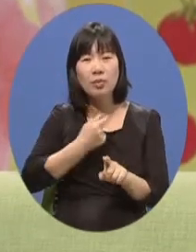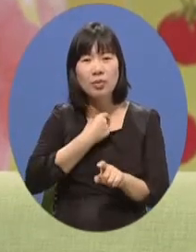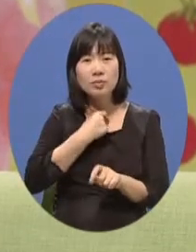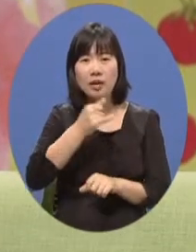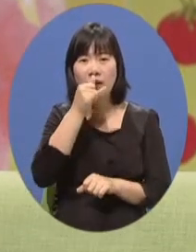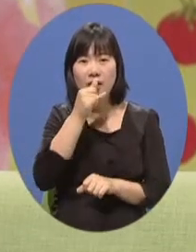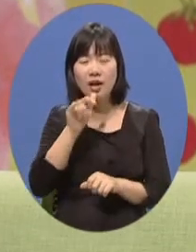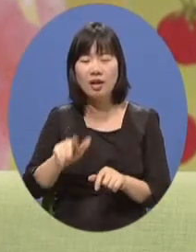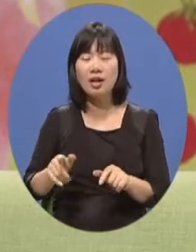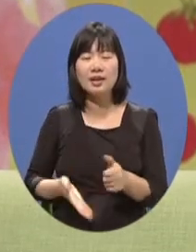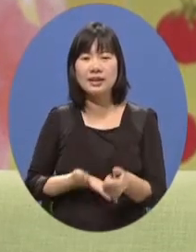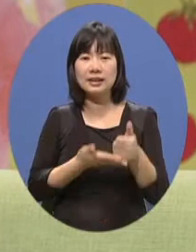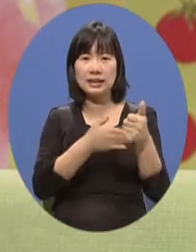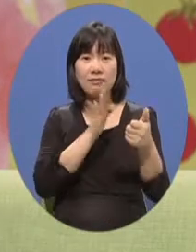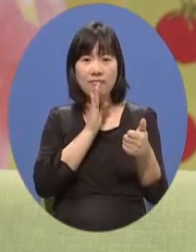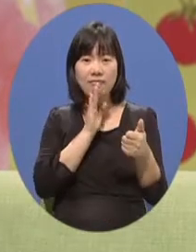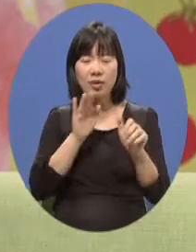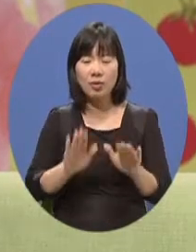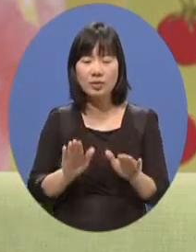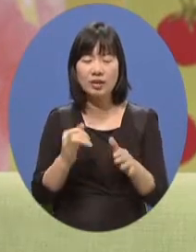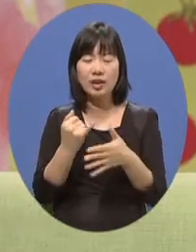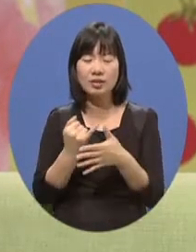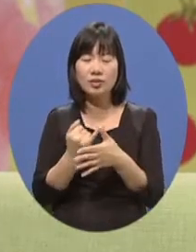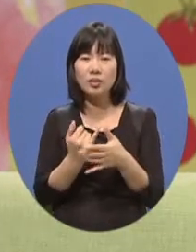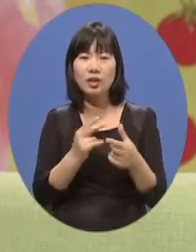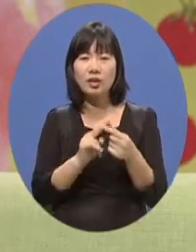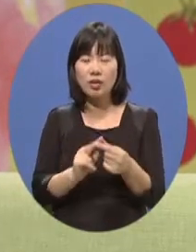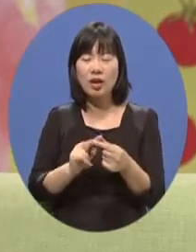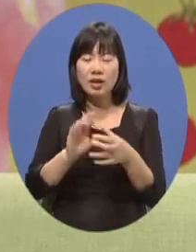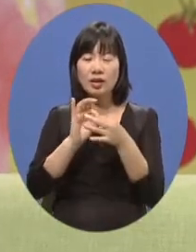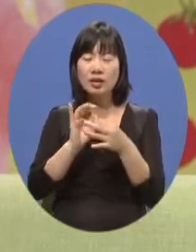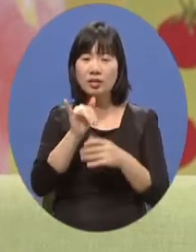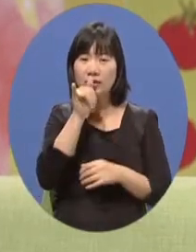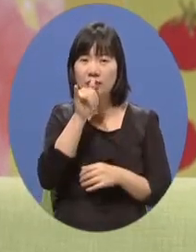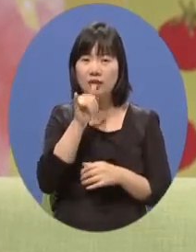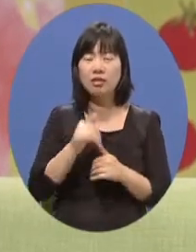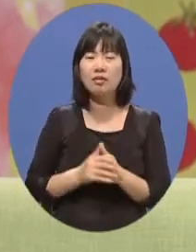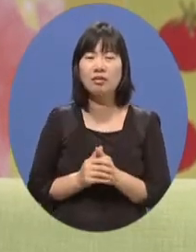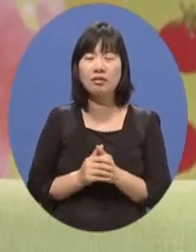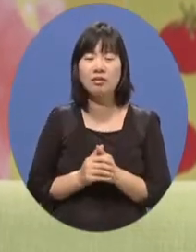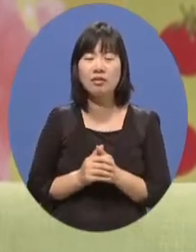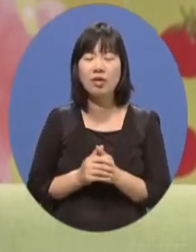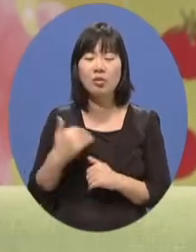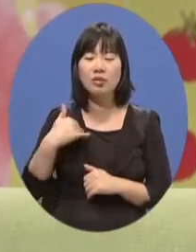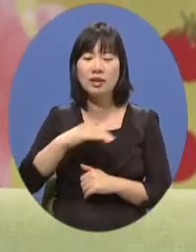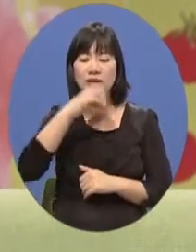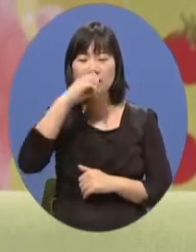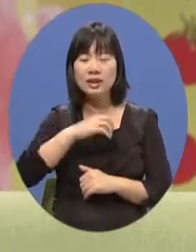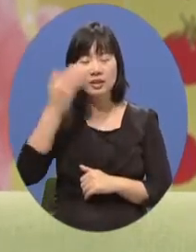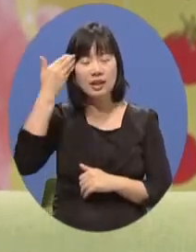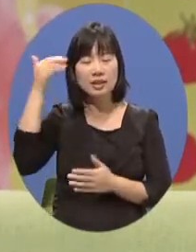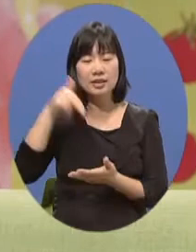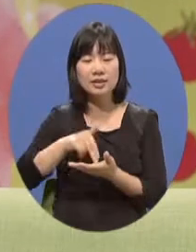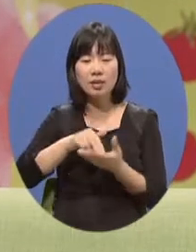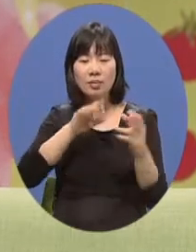뭐냐면, 칭찬이에요. 그러니까 오늘 하원이하고도 관련돼서, 그러니까 우리는 그냥